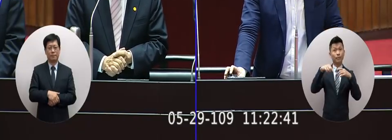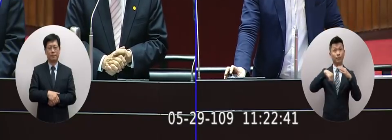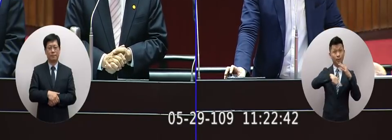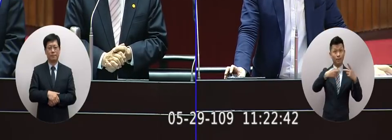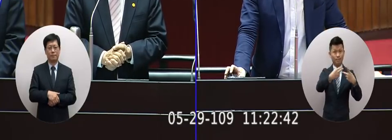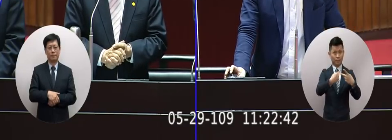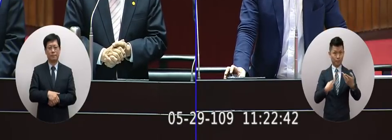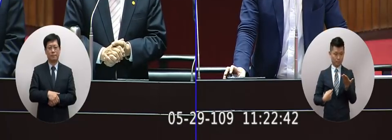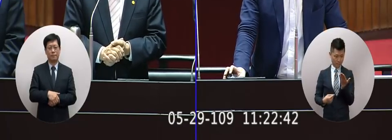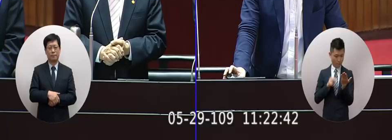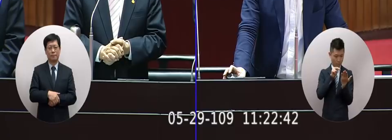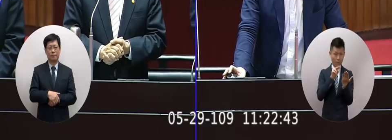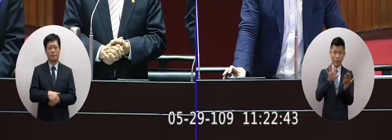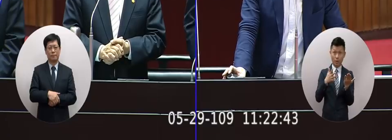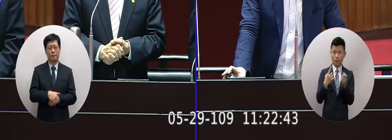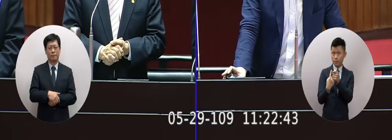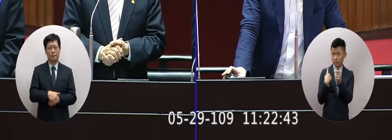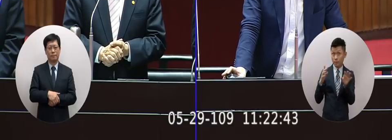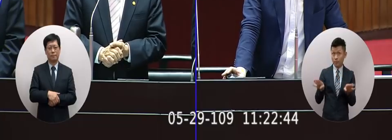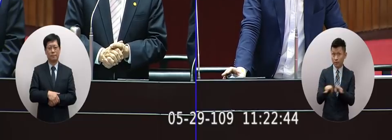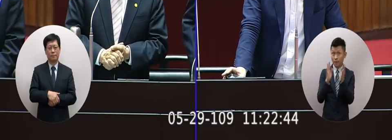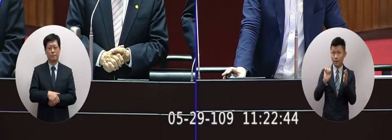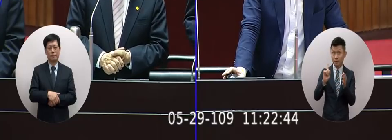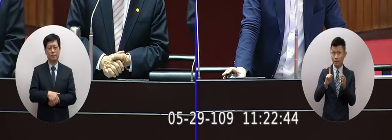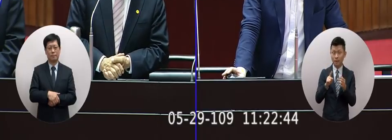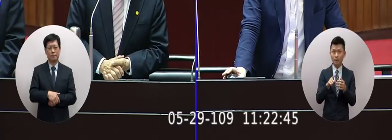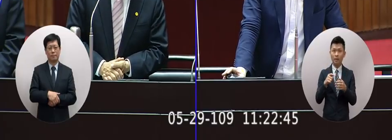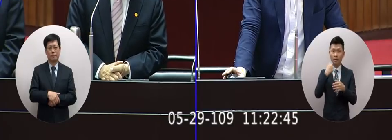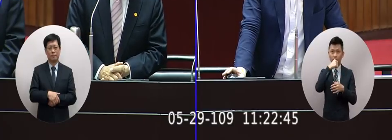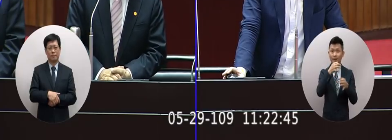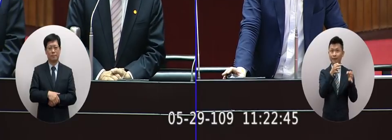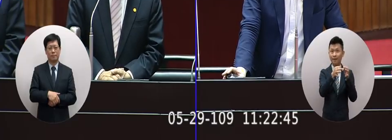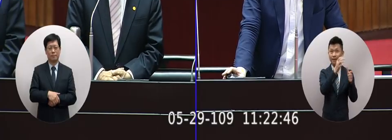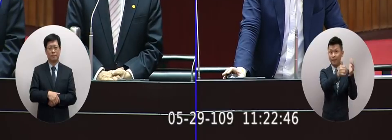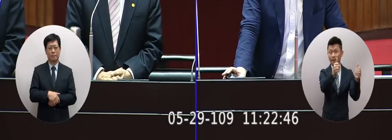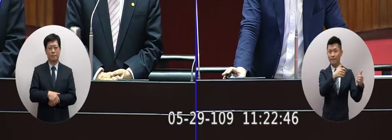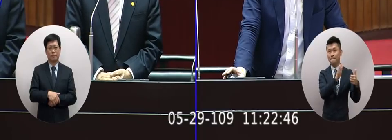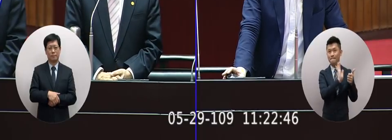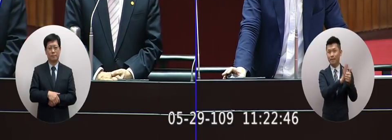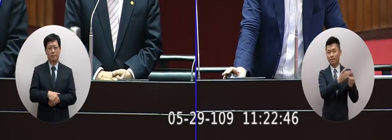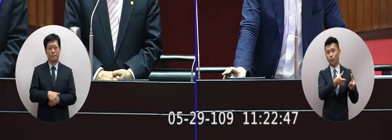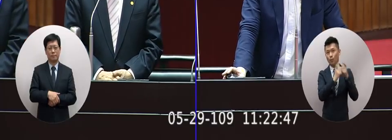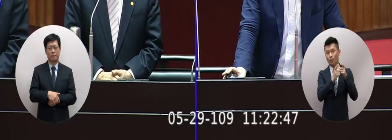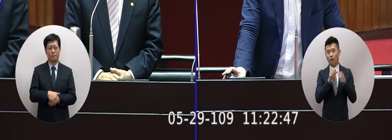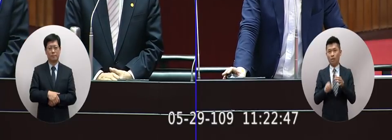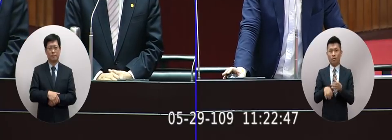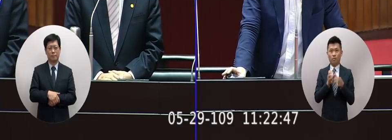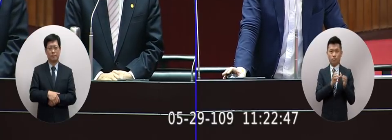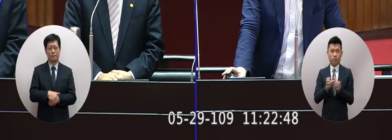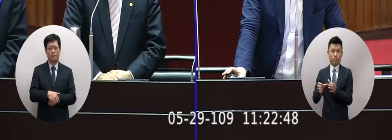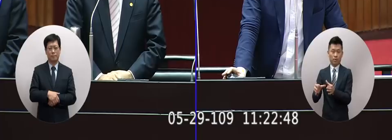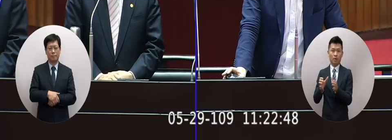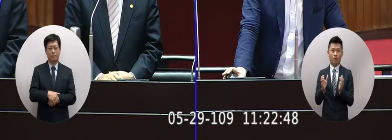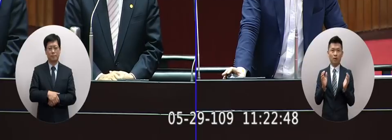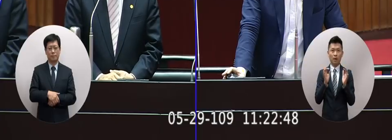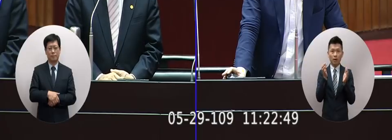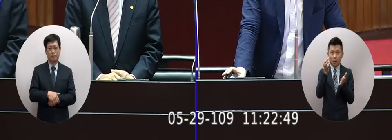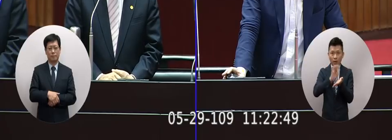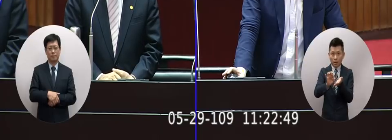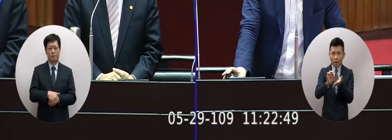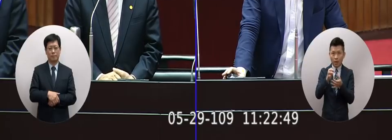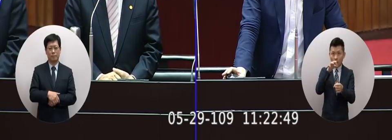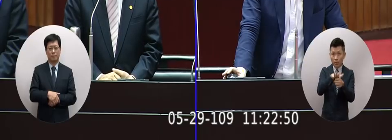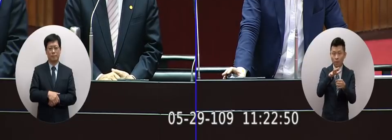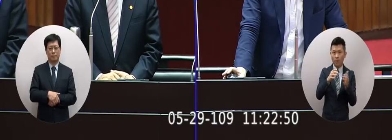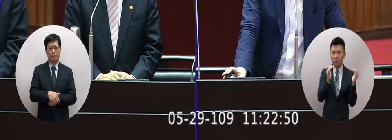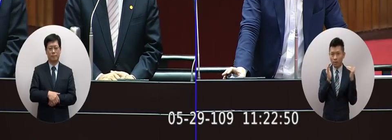复，概念是安尼，去年开始咱开始协助台商回流，吼，听讲数字超过一条，接近一条啦。但是呢，即